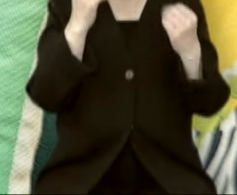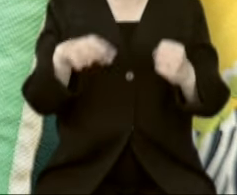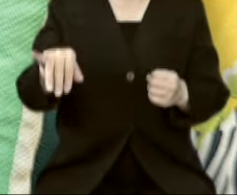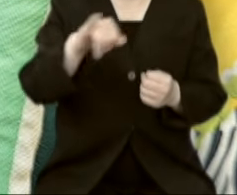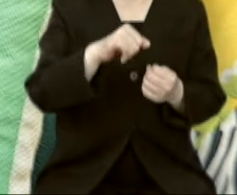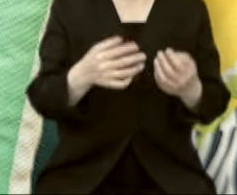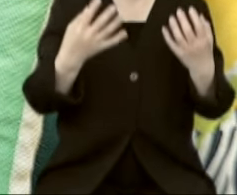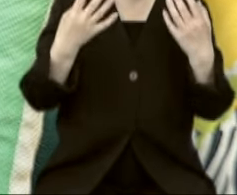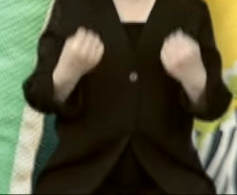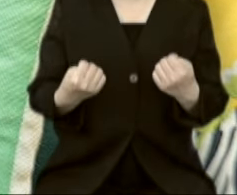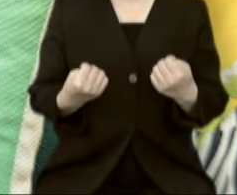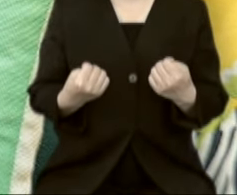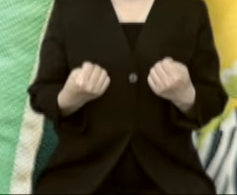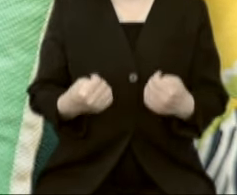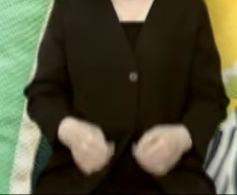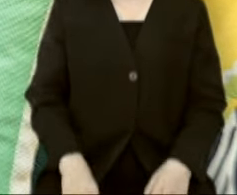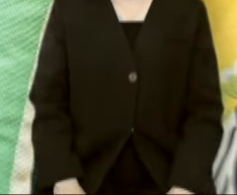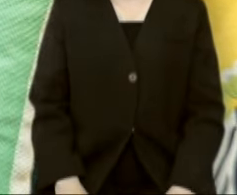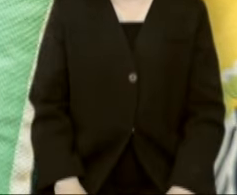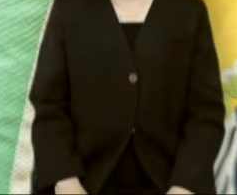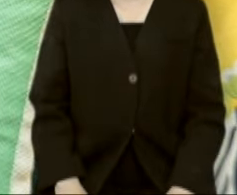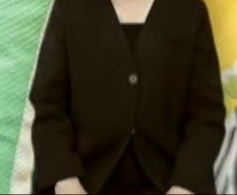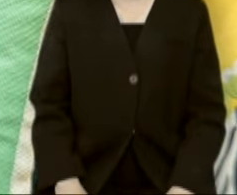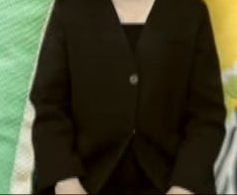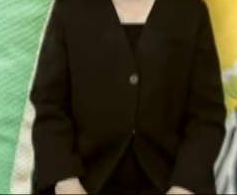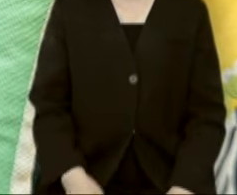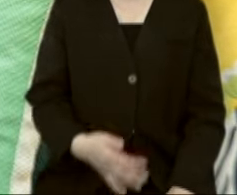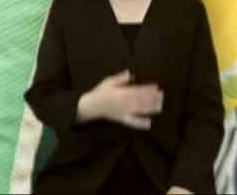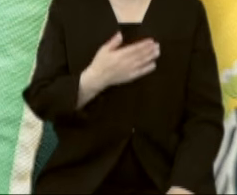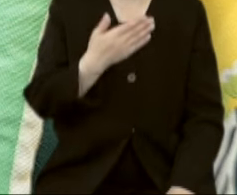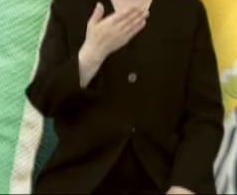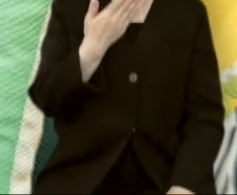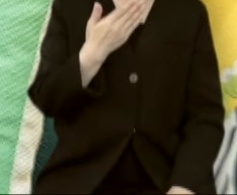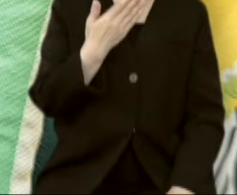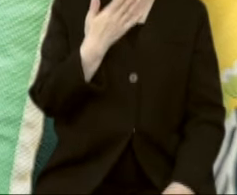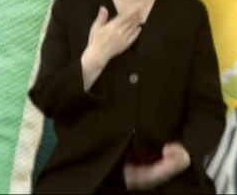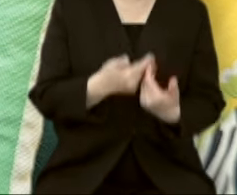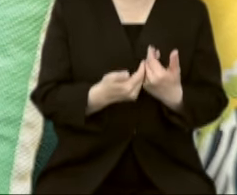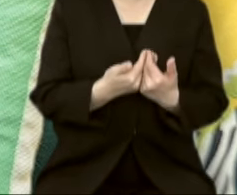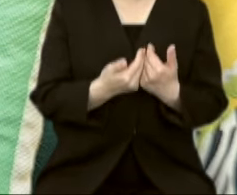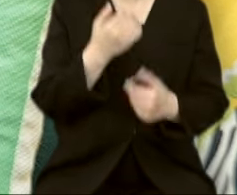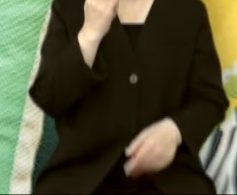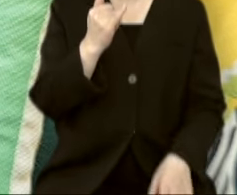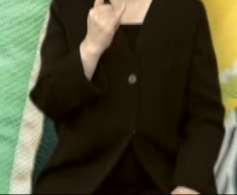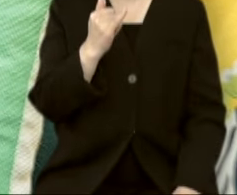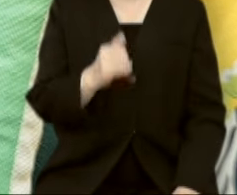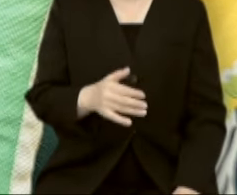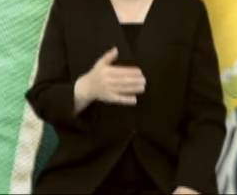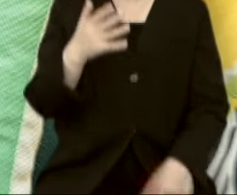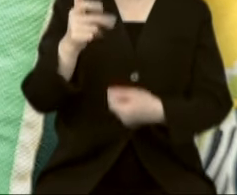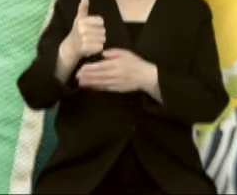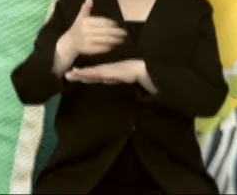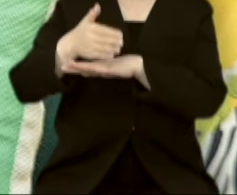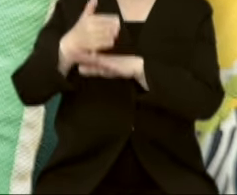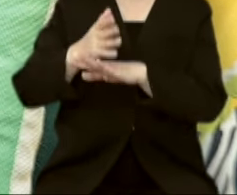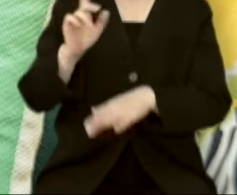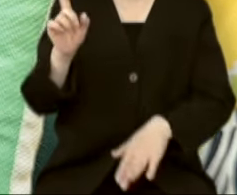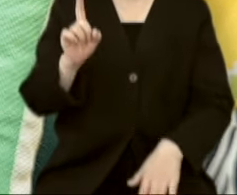벌레들도 많고 많은 것들이 있었어요. 음식도 입에 맞지도 않고. 근데 하나님 앞에 정말 제가 감사하는